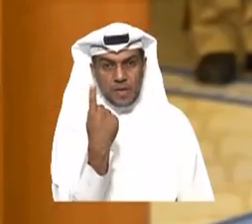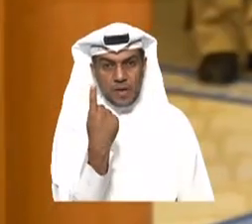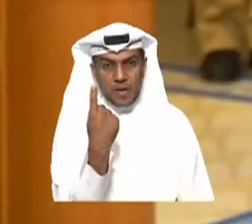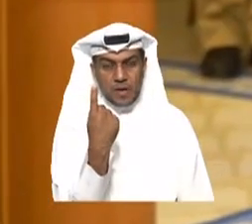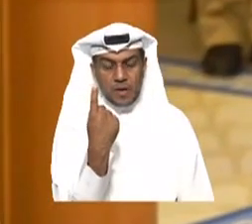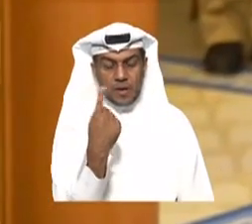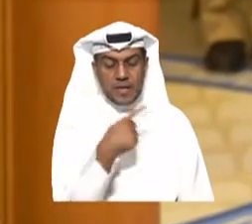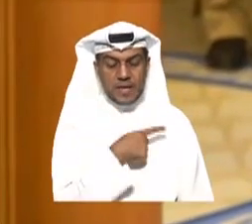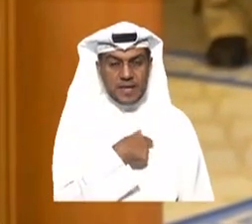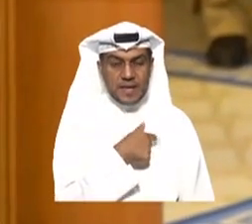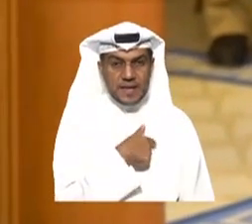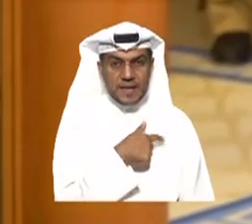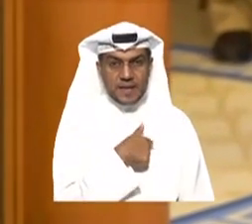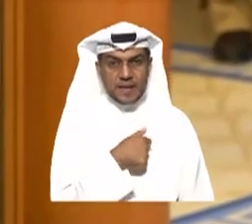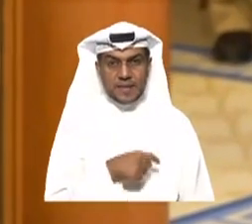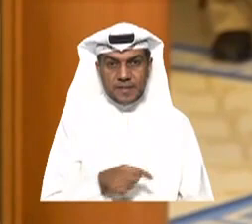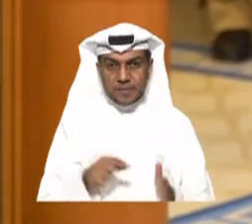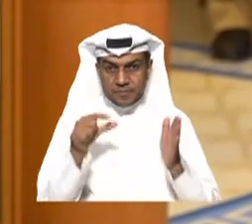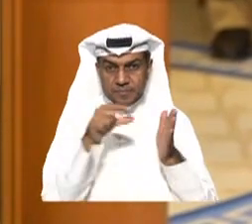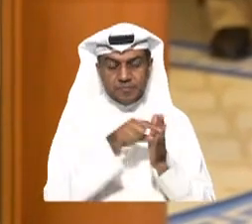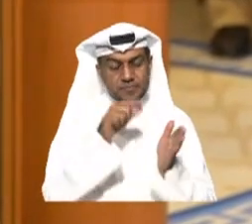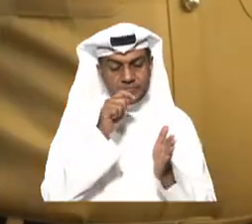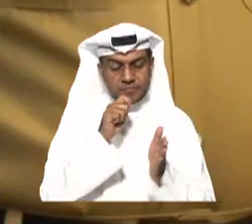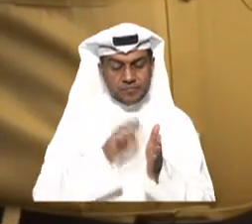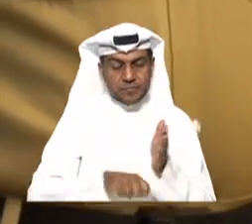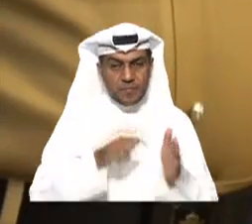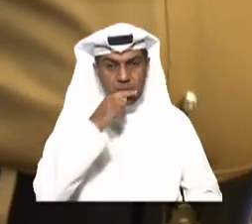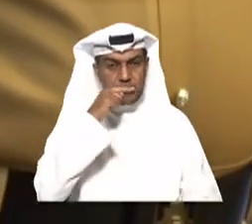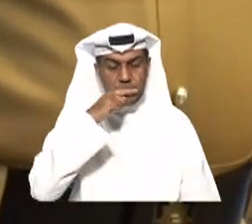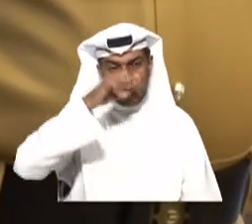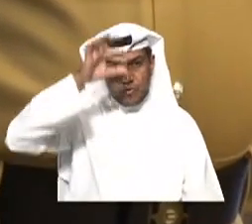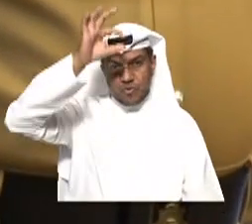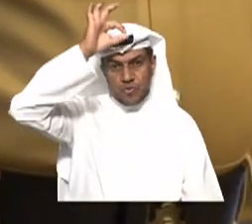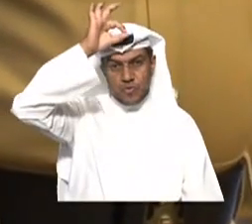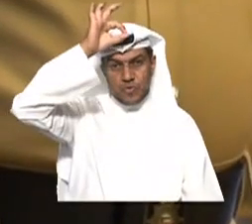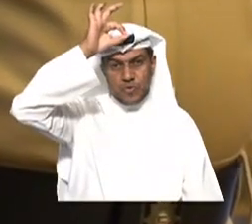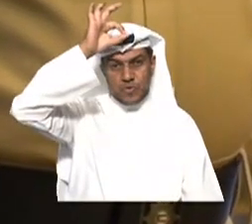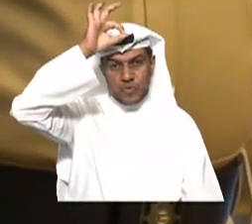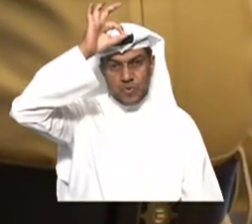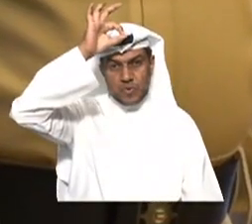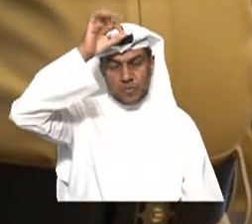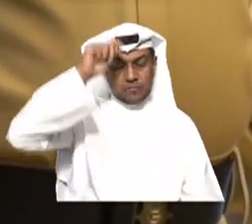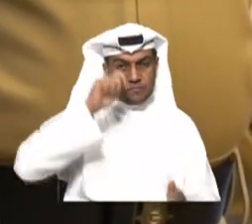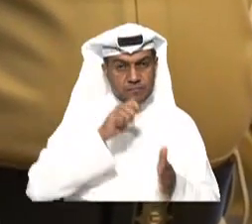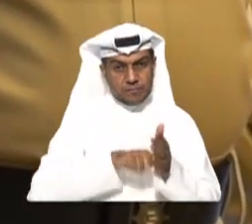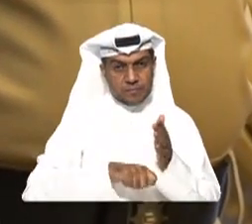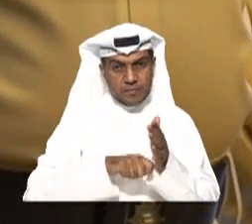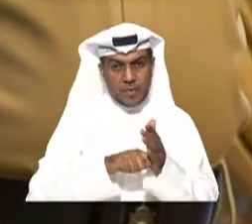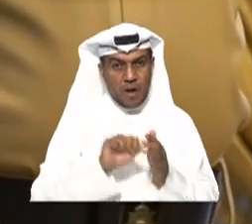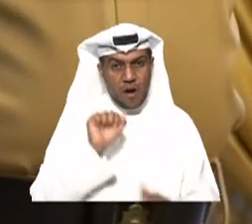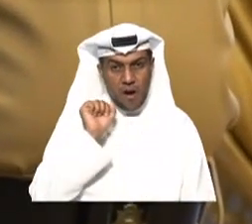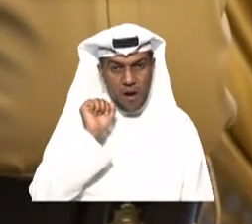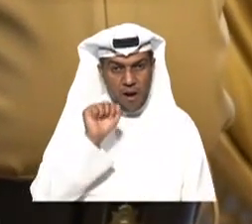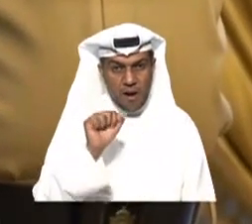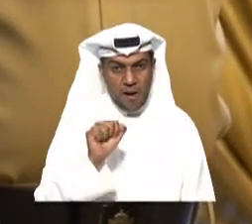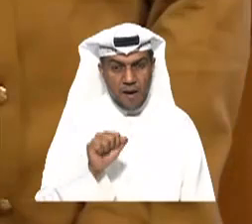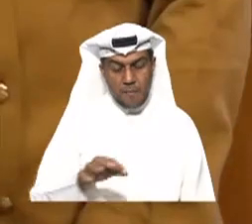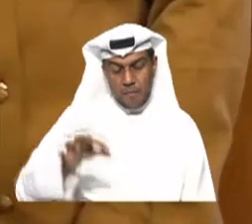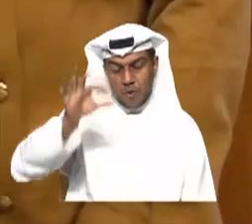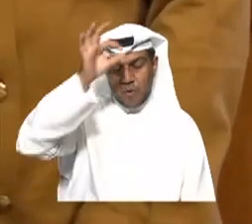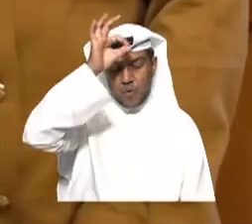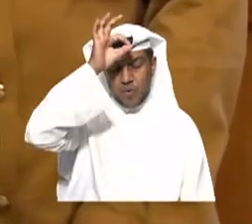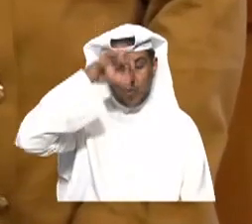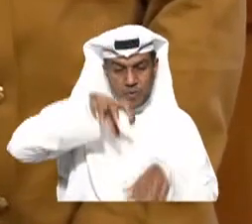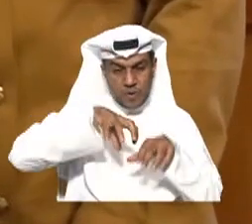الآتي أسماءهما خريجات معهد الشرطة النسائية التابع لأكاديمية سعد العبدالله للعلوم الأمنية